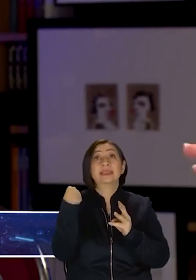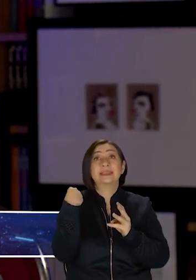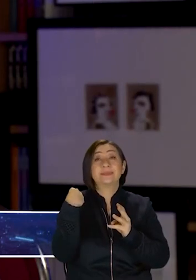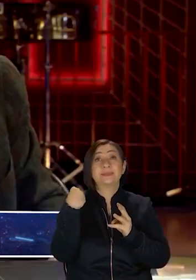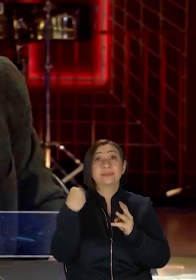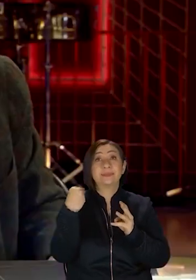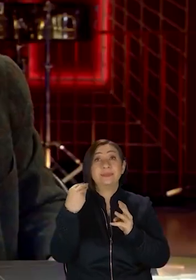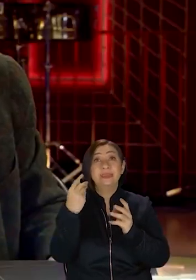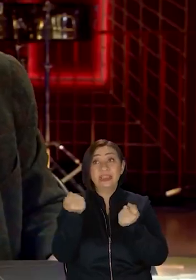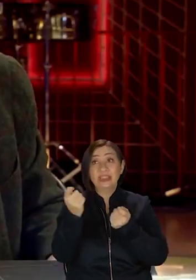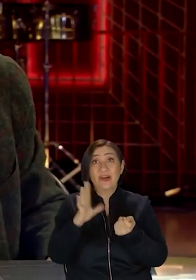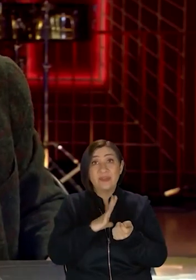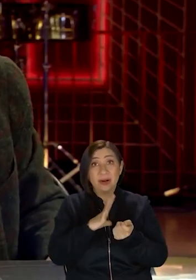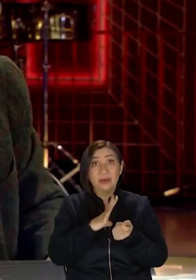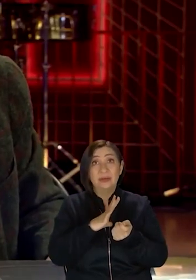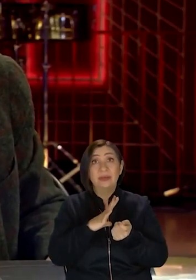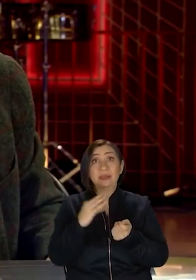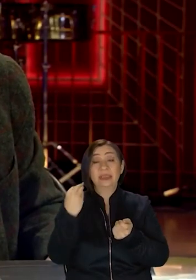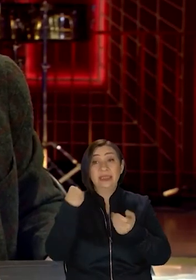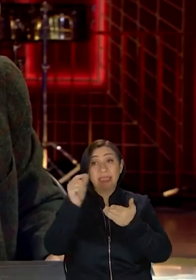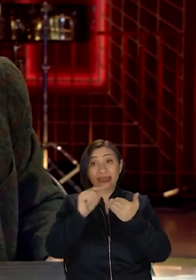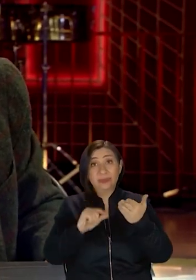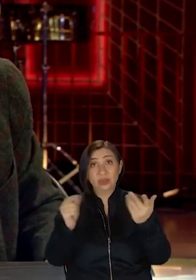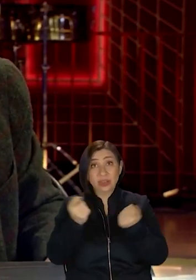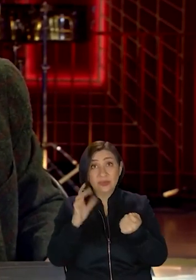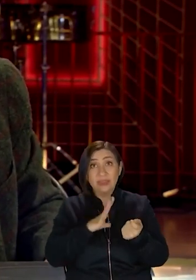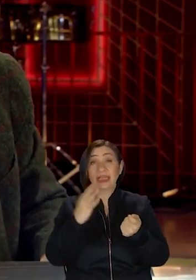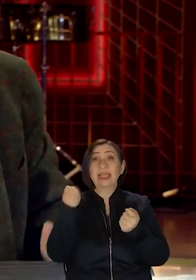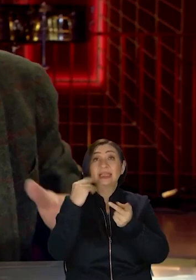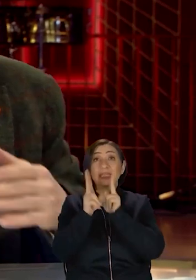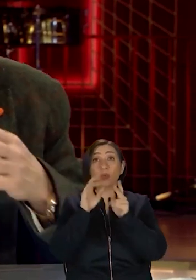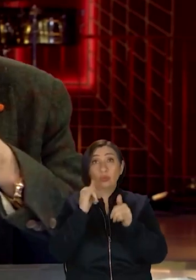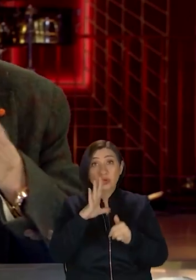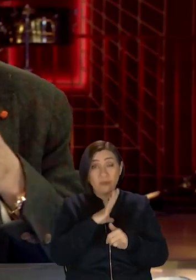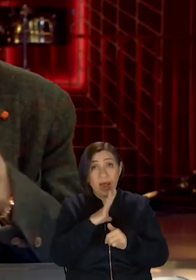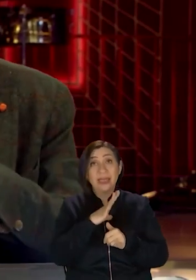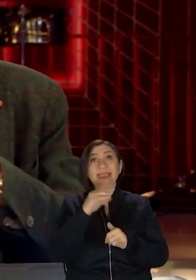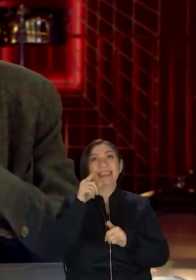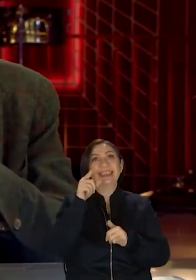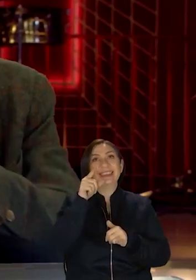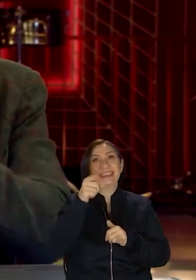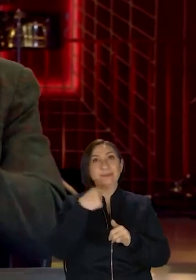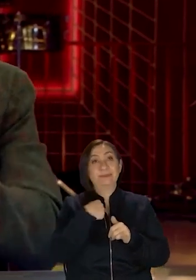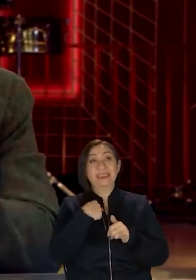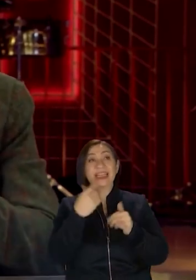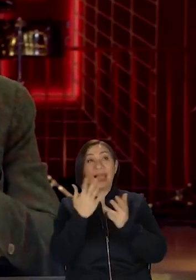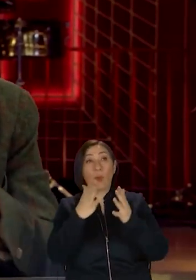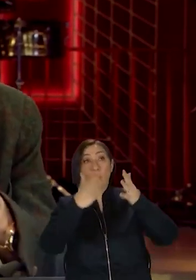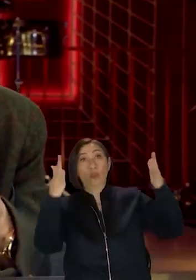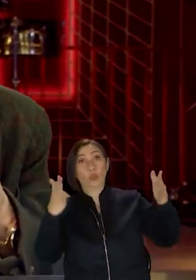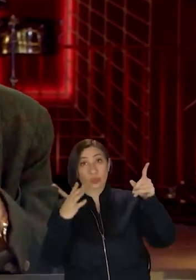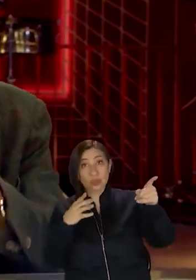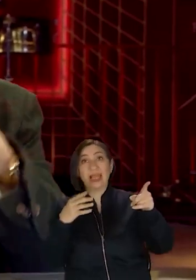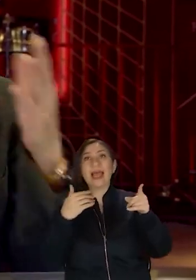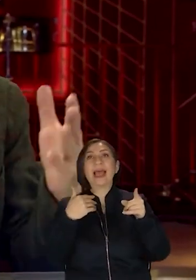yeni tezgahta işler var. Yeni yazdığımız işler aynen. Var. Yeni sahneye koyacağız. Biz tabii siz bizde bize göre daha büyüksünüz